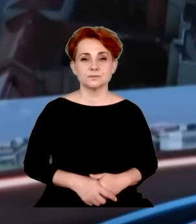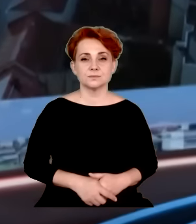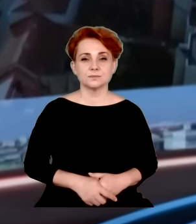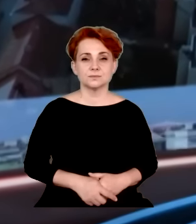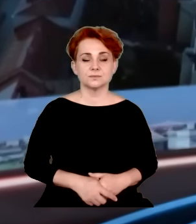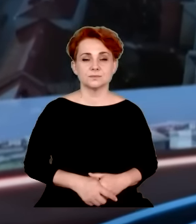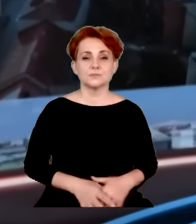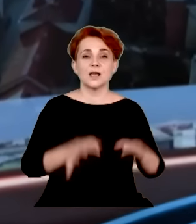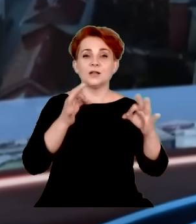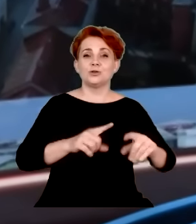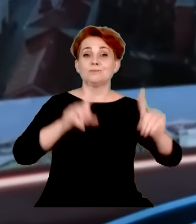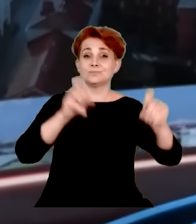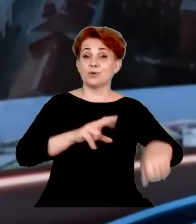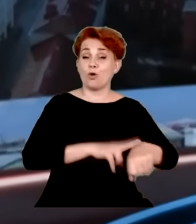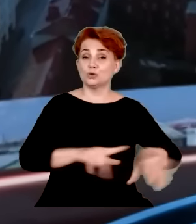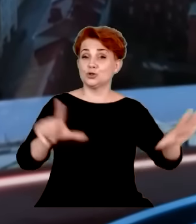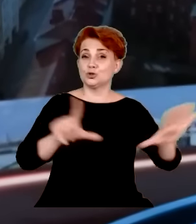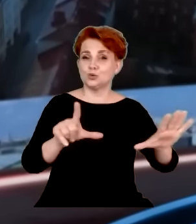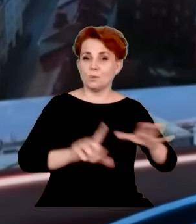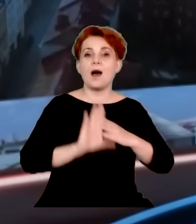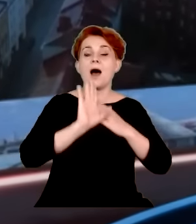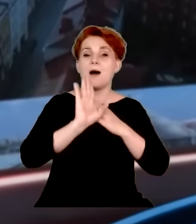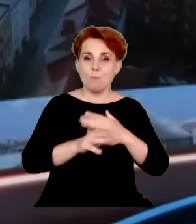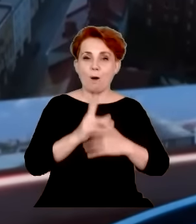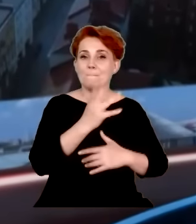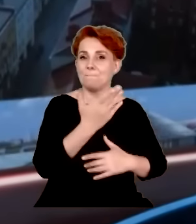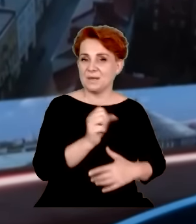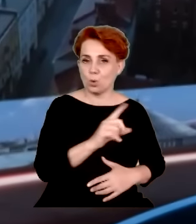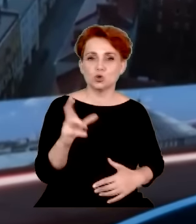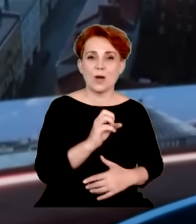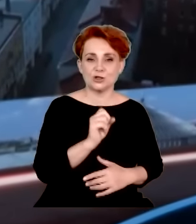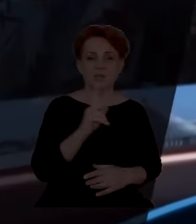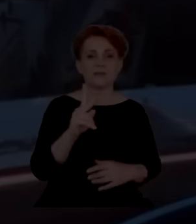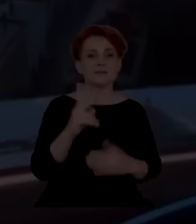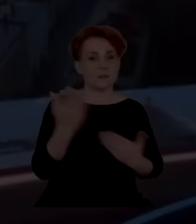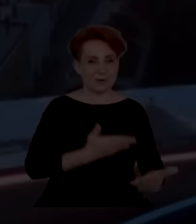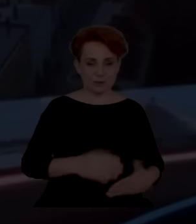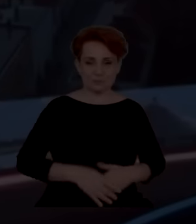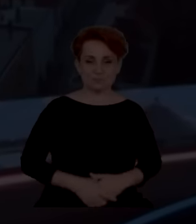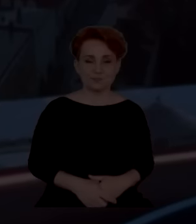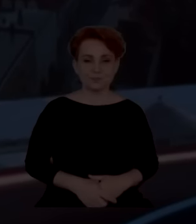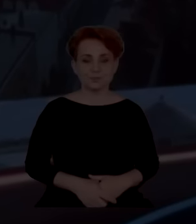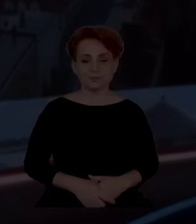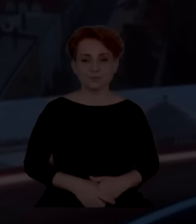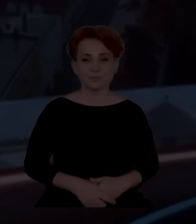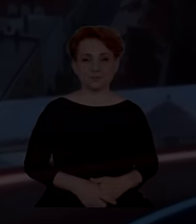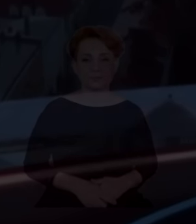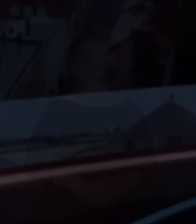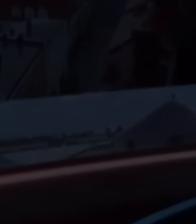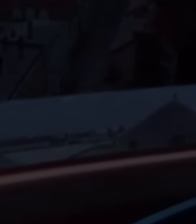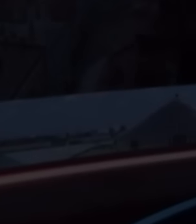Dzisiaj rusza o 19, a tuż po nas Miłosz Kłeczek zaprasza. Do zobaczenia.